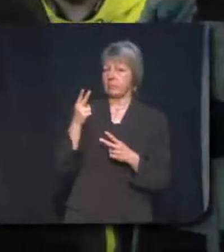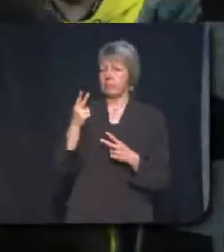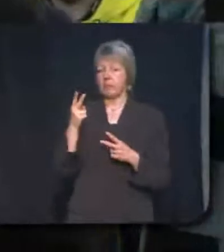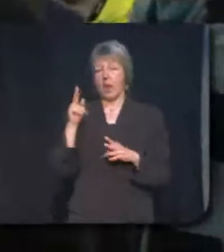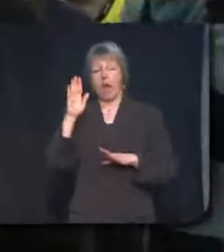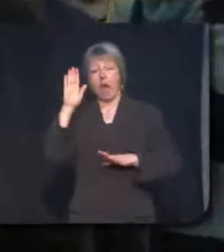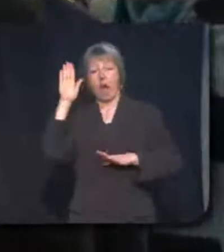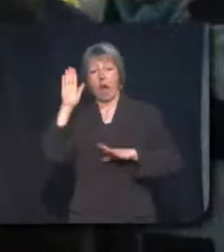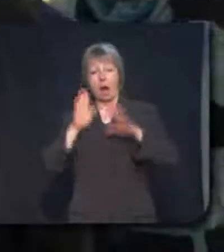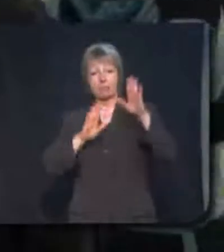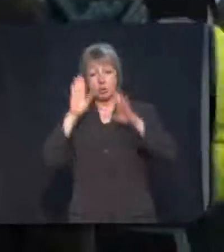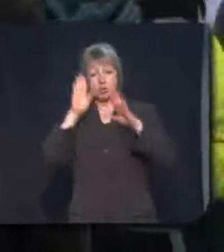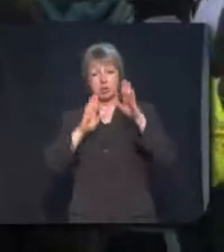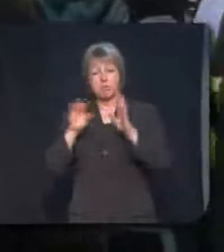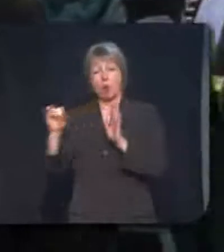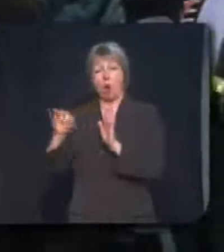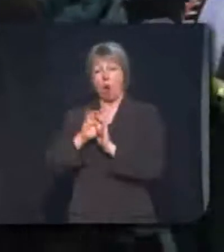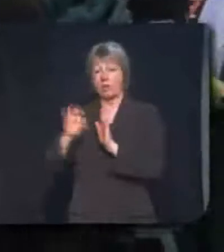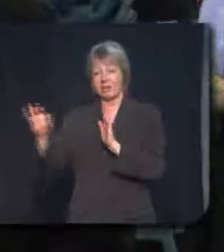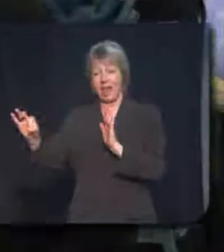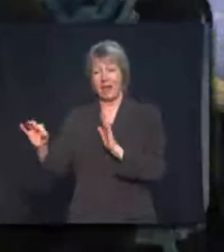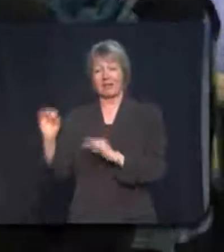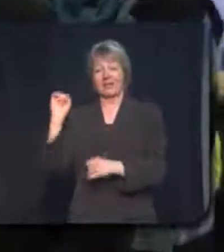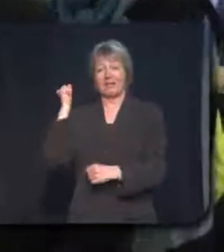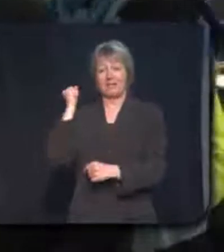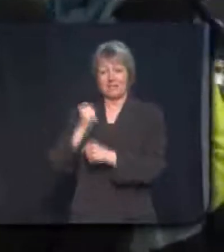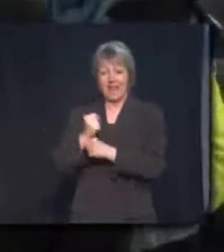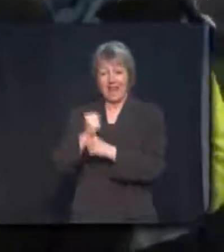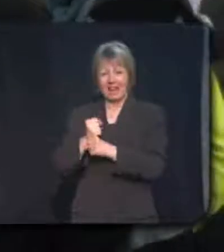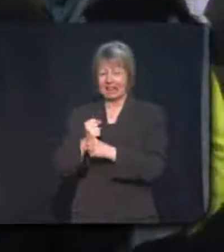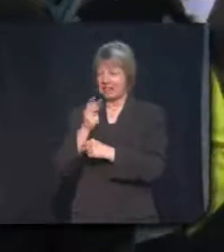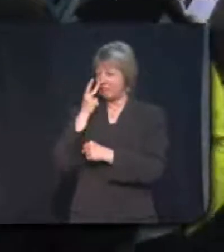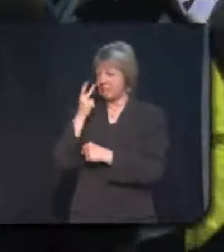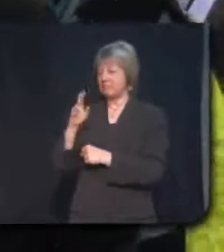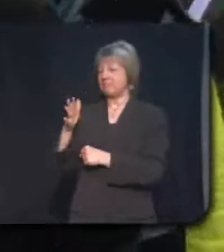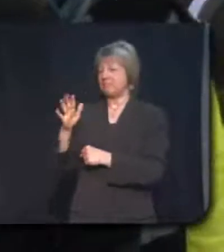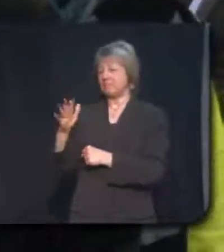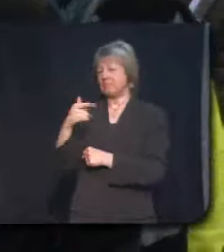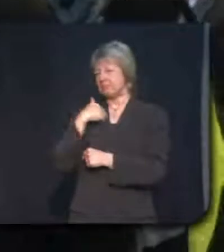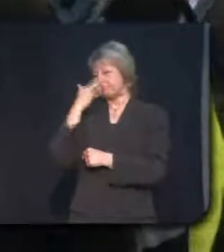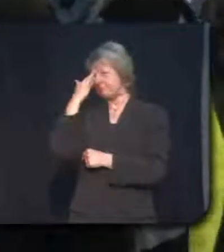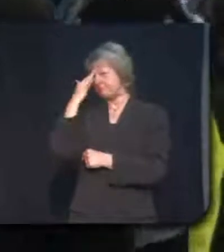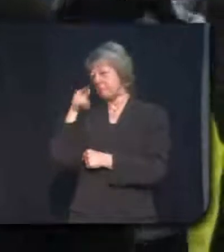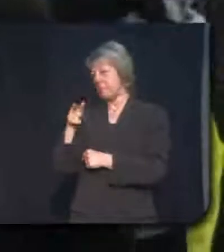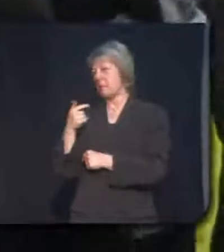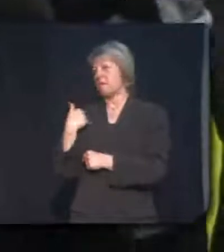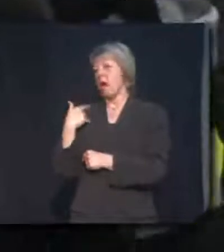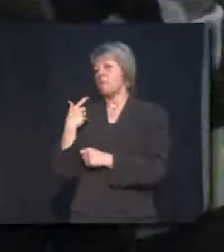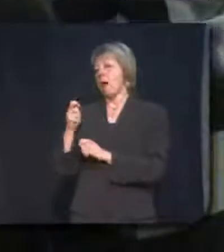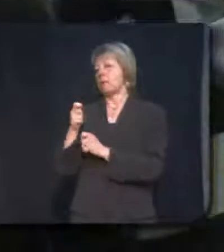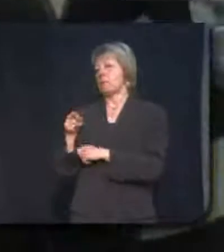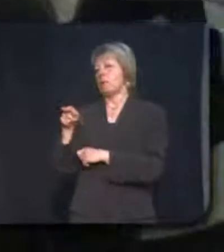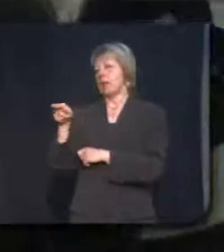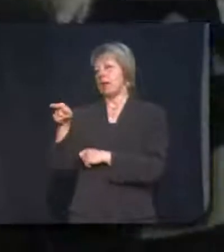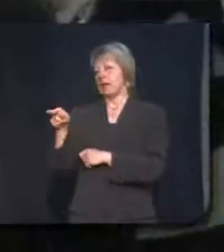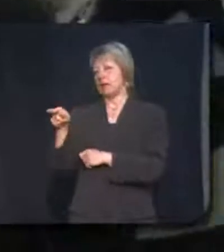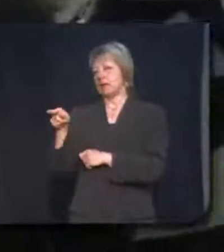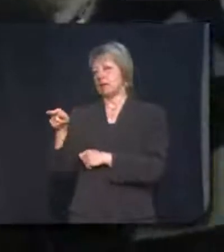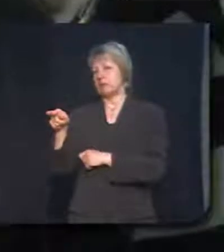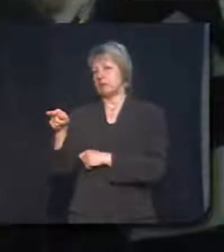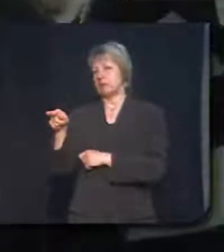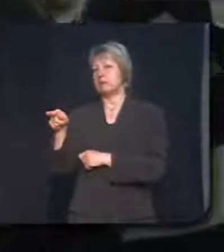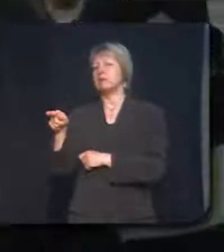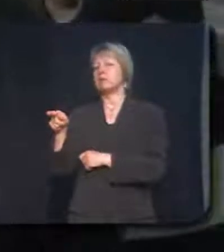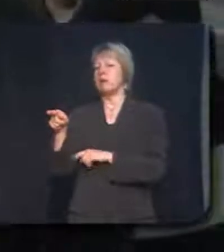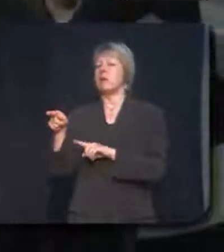Abstimmung im Online-System irgendwie manipuliert wurde wie auch immer ich das feststellen soll dann kann ich